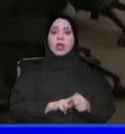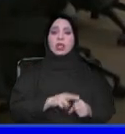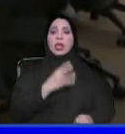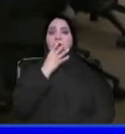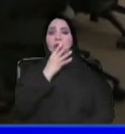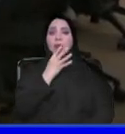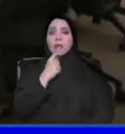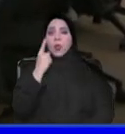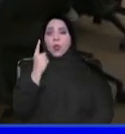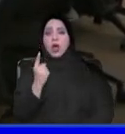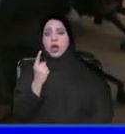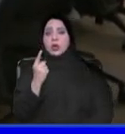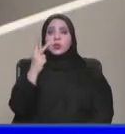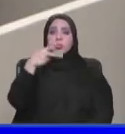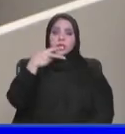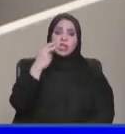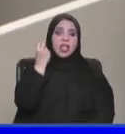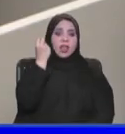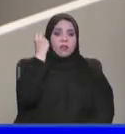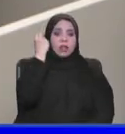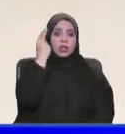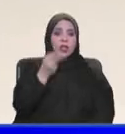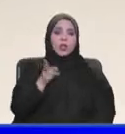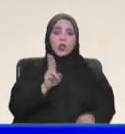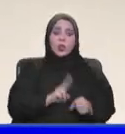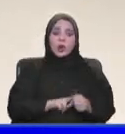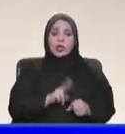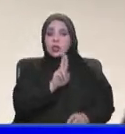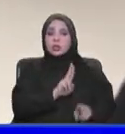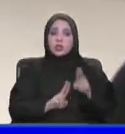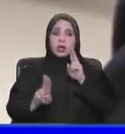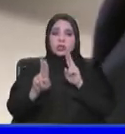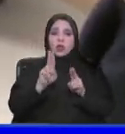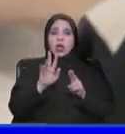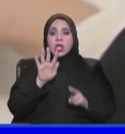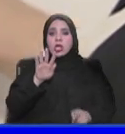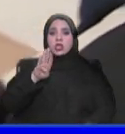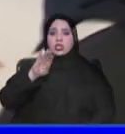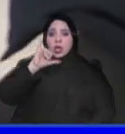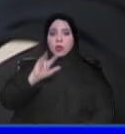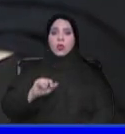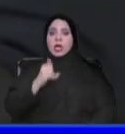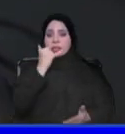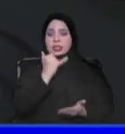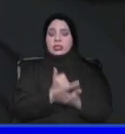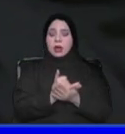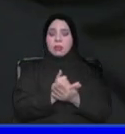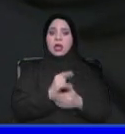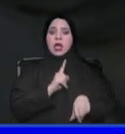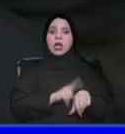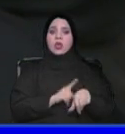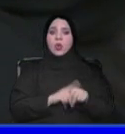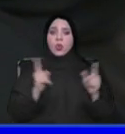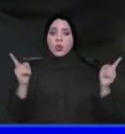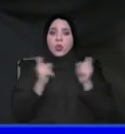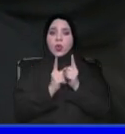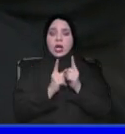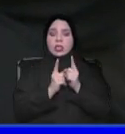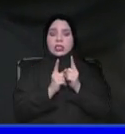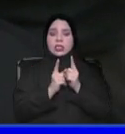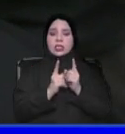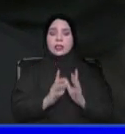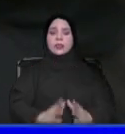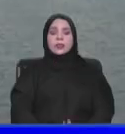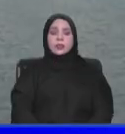و421 مقترحا واستفسارا وشكوى تم الالتزام فيها بعدم تجاوز الوقت